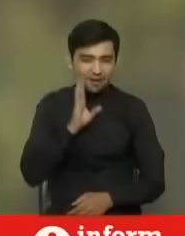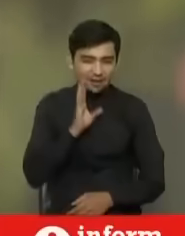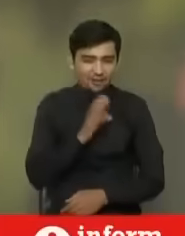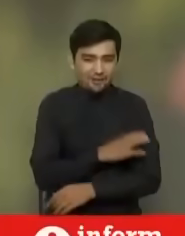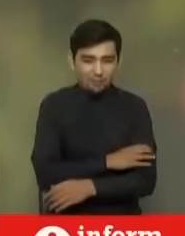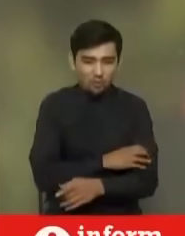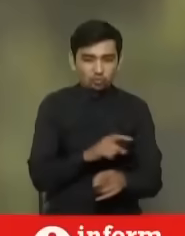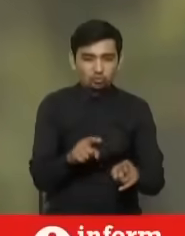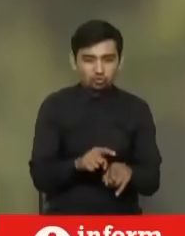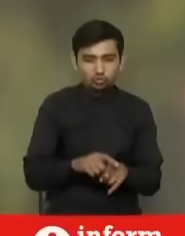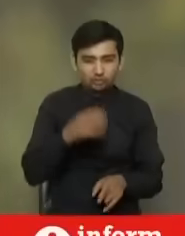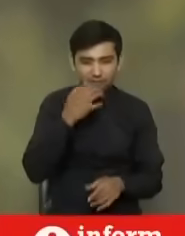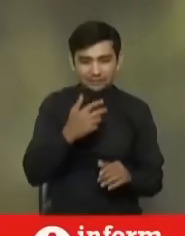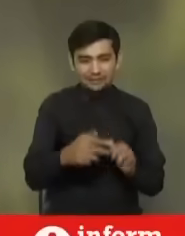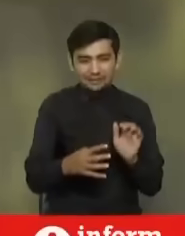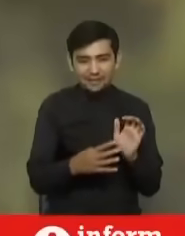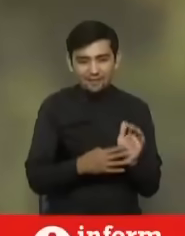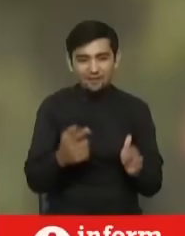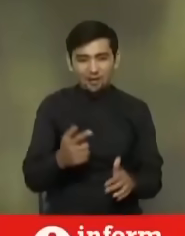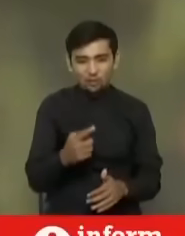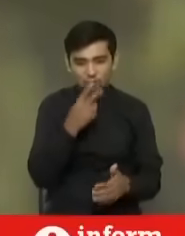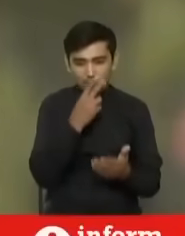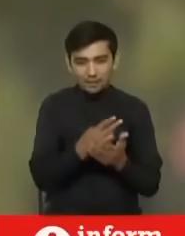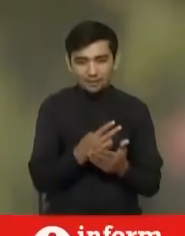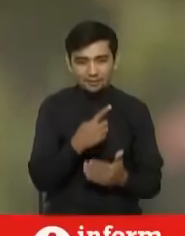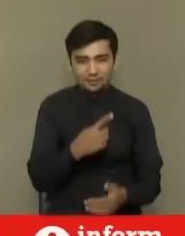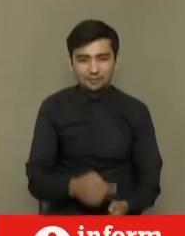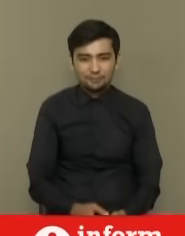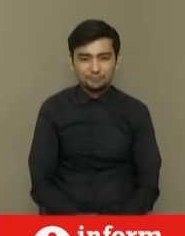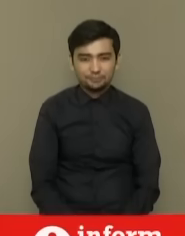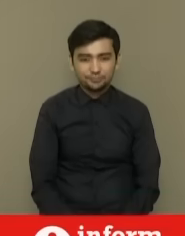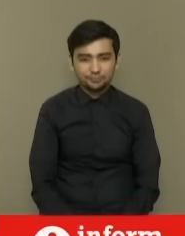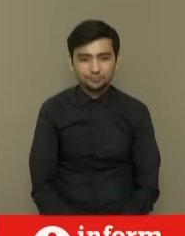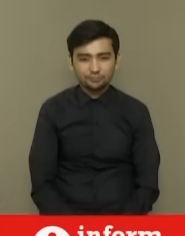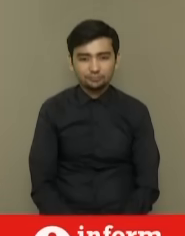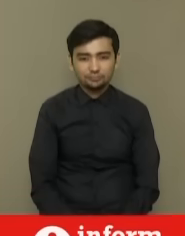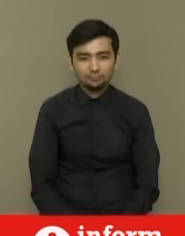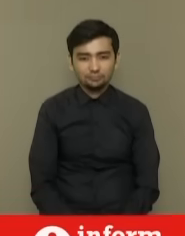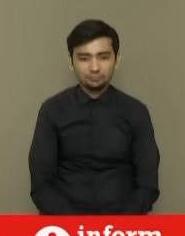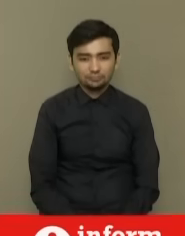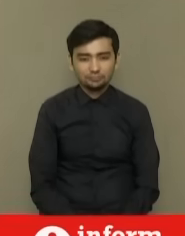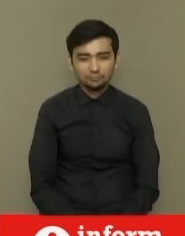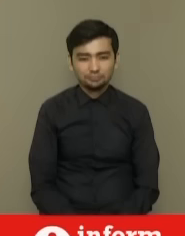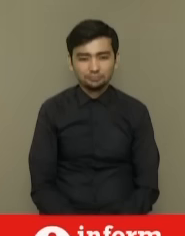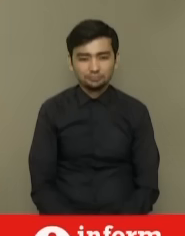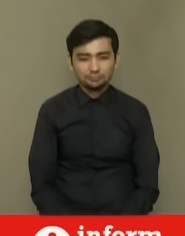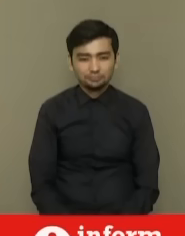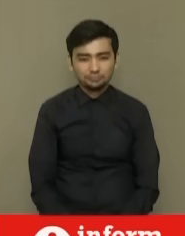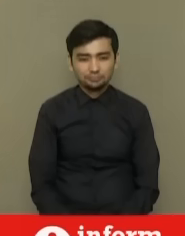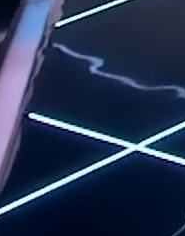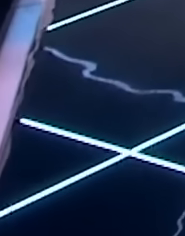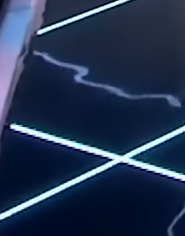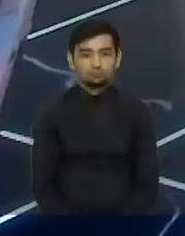температурасының өзі 39 градусты көрсетіп тұр. Жұлдыз Тілеухан, Фархат Тәжібаев, Информбюро, Атырау